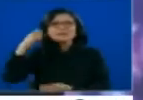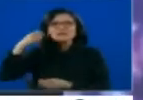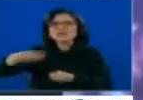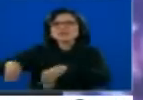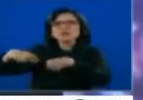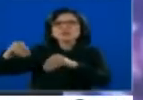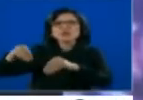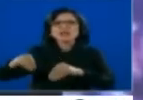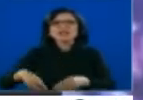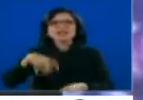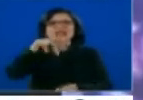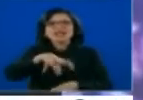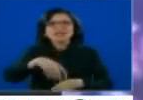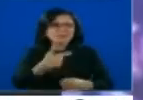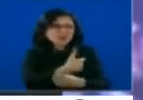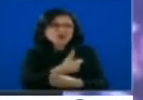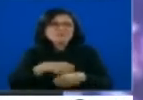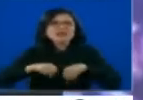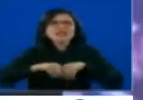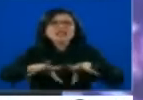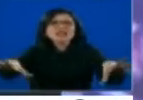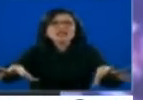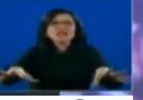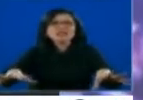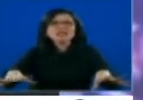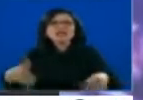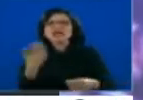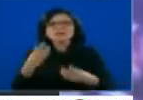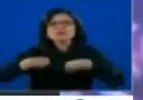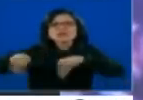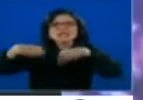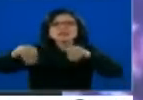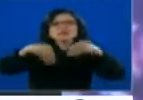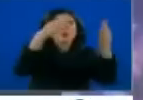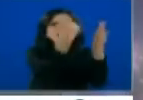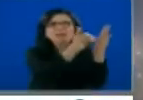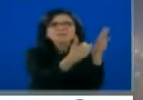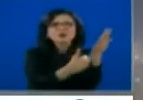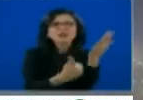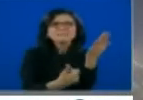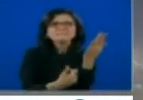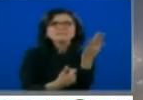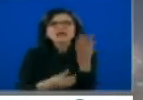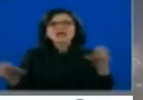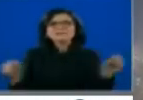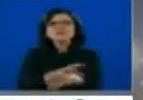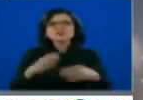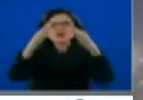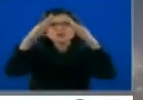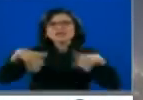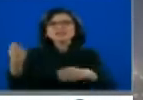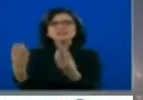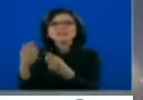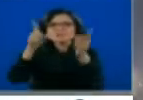diedarkan tempat anak-anak dipekerjakan kami bukan jual program kami hancurkan ubah jadi Taman seperti ini